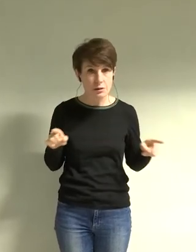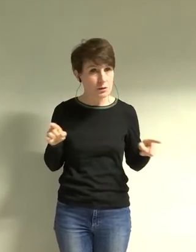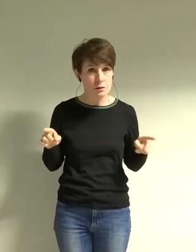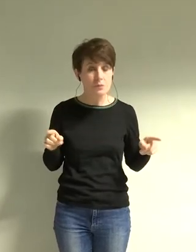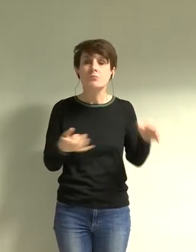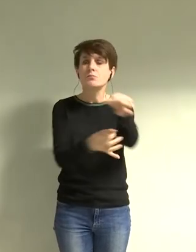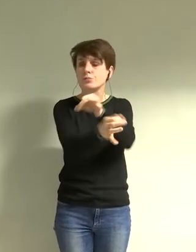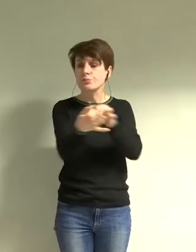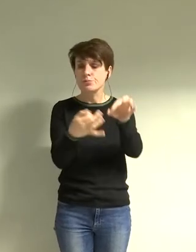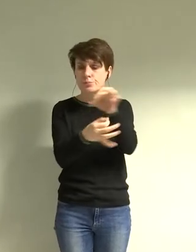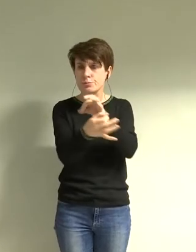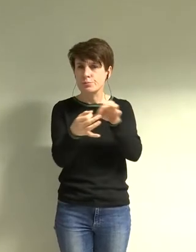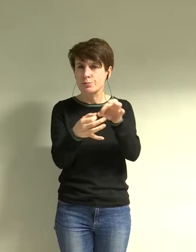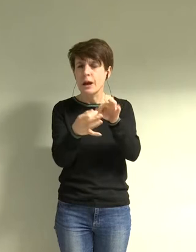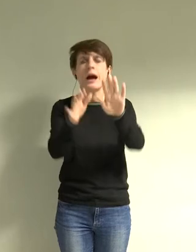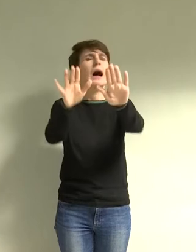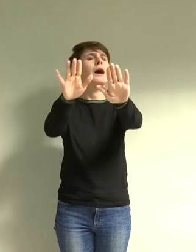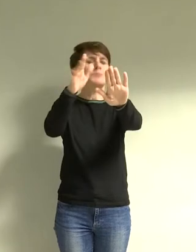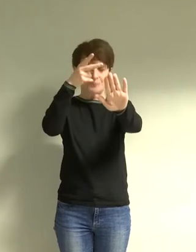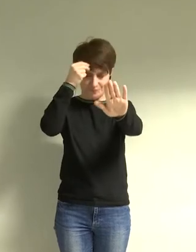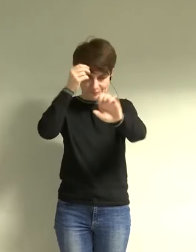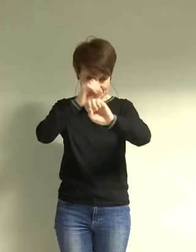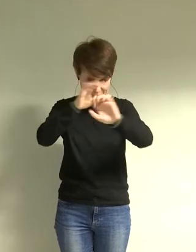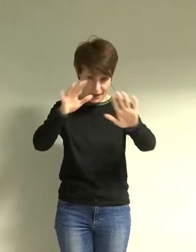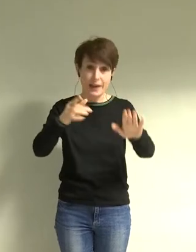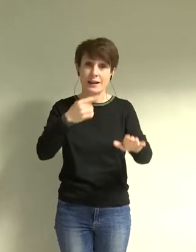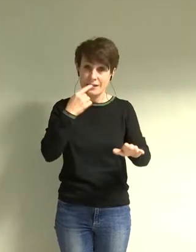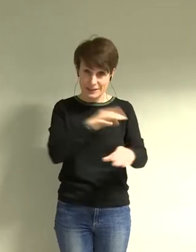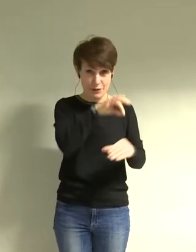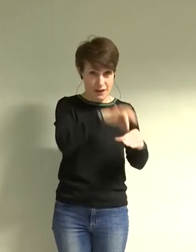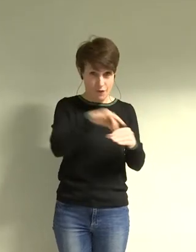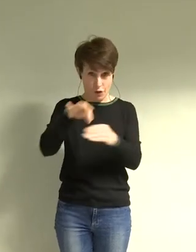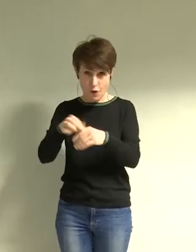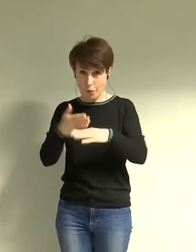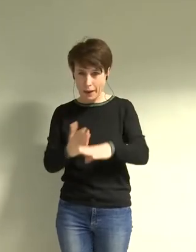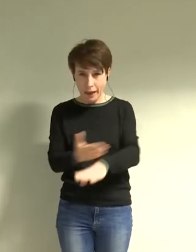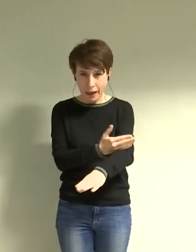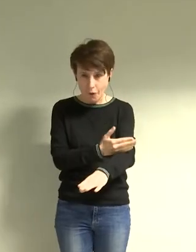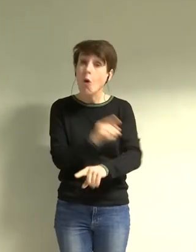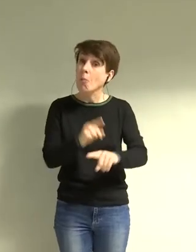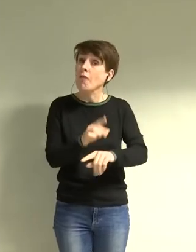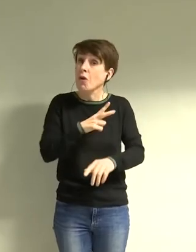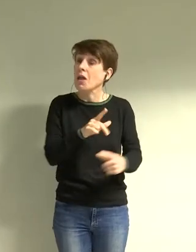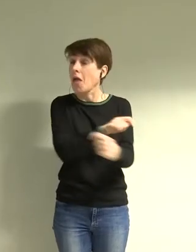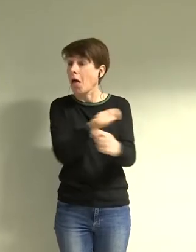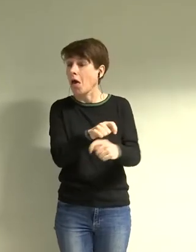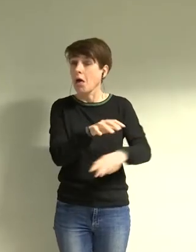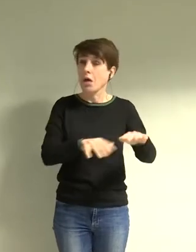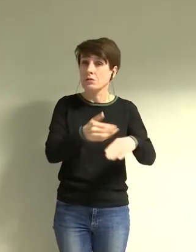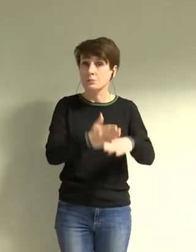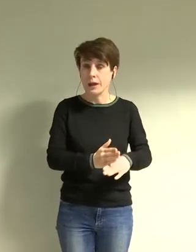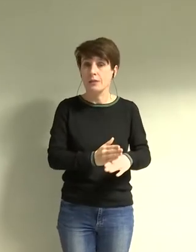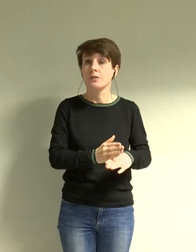ah d'accord d'accord je vais demander si les ventes avaient décalé en amont ce qui est ce qui arrive parfois donc pour la